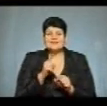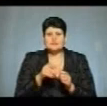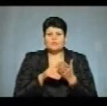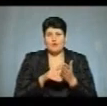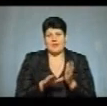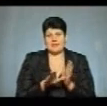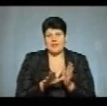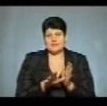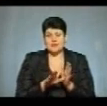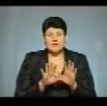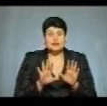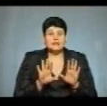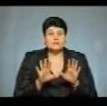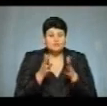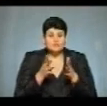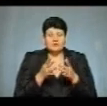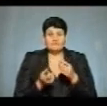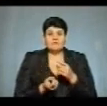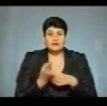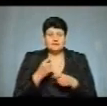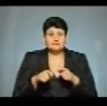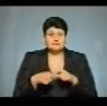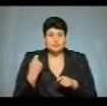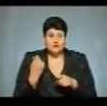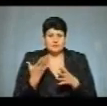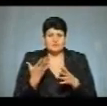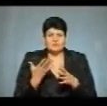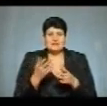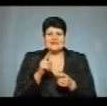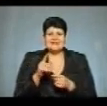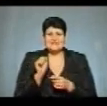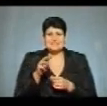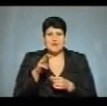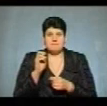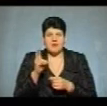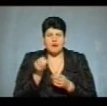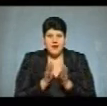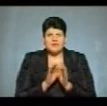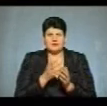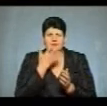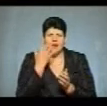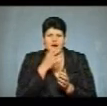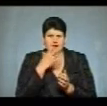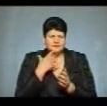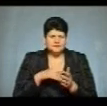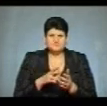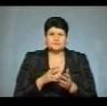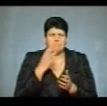будь-якому вузлі, коли виникає або коротке замикання, або йде, що приводить до перегріву і може привести до